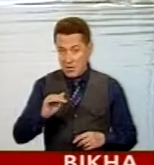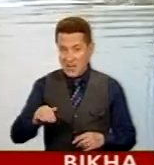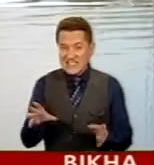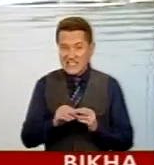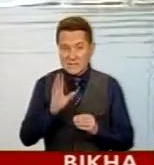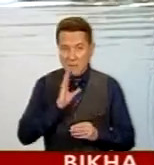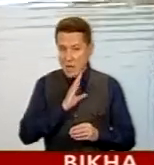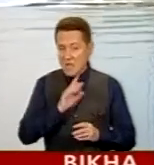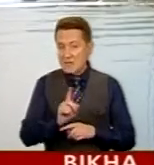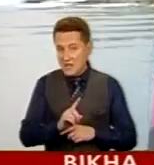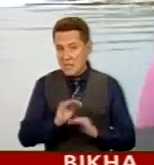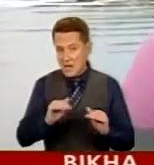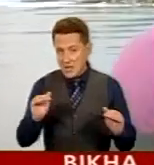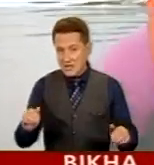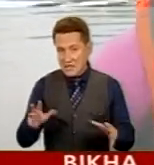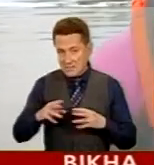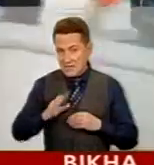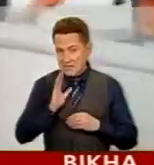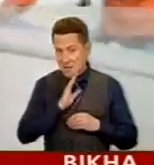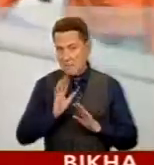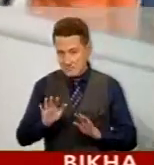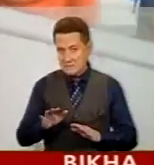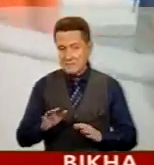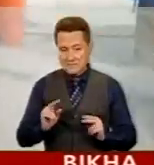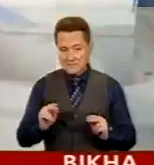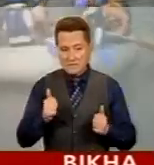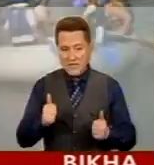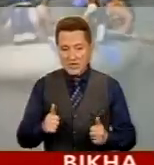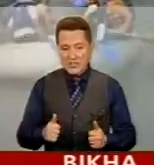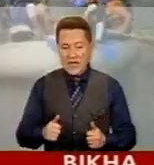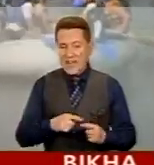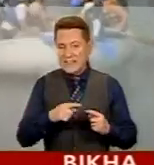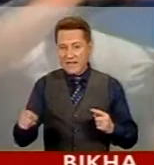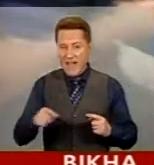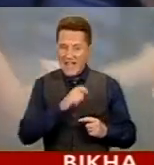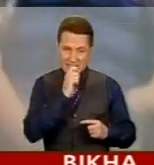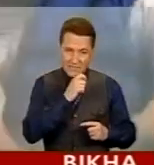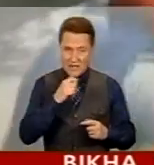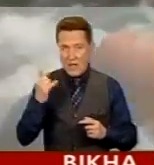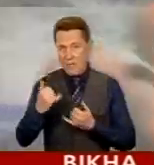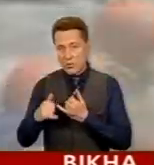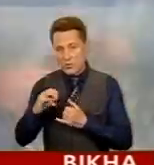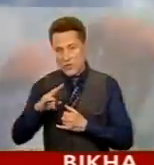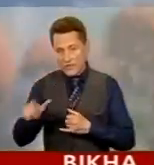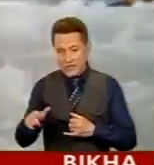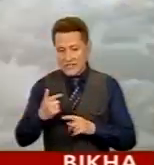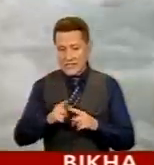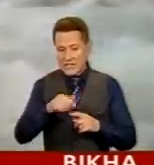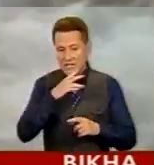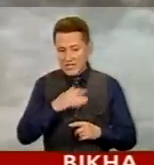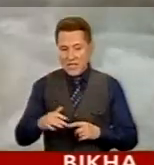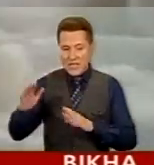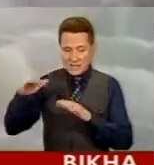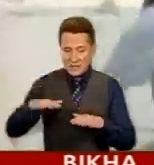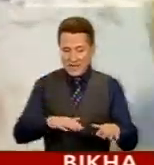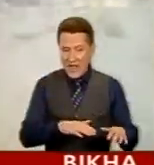мамою, нормально, діти, все пережили. Сезон в Мігії триває з квітня по жовтень. За цей час пороги Південного Бугу тут підкорюють